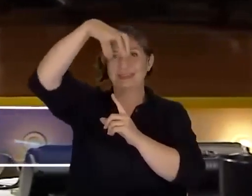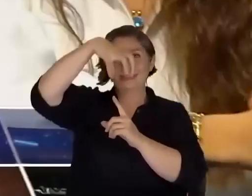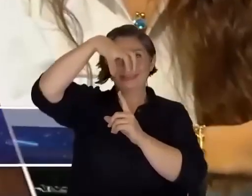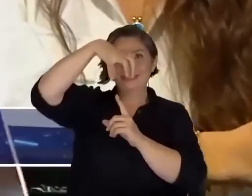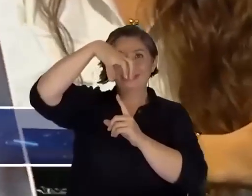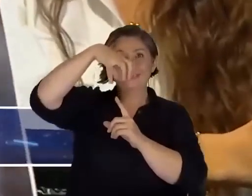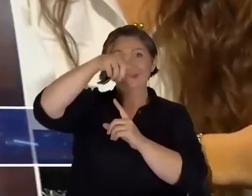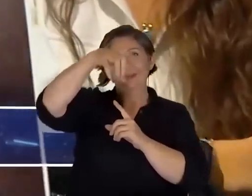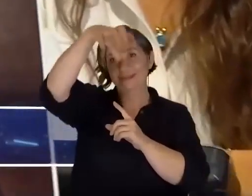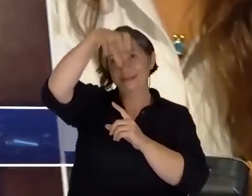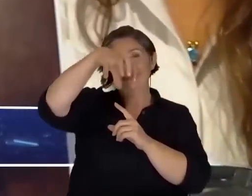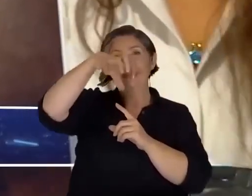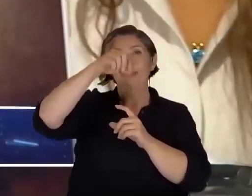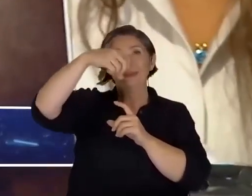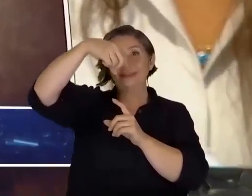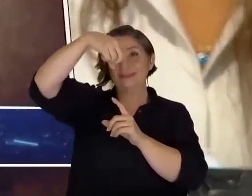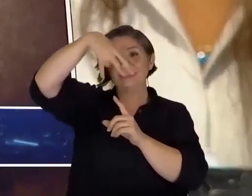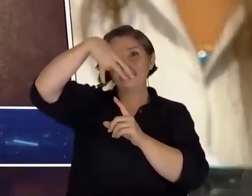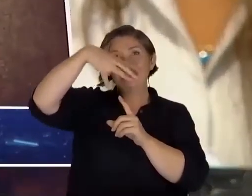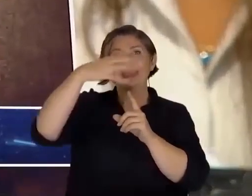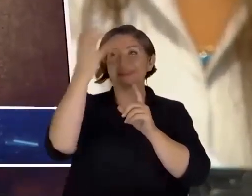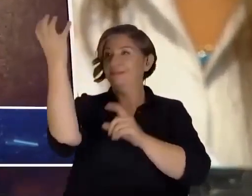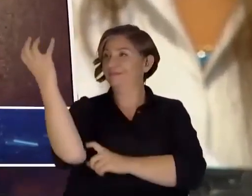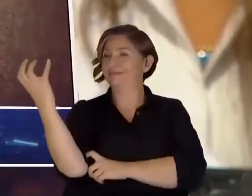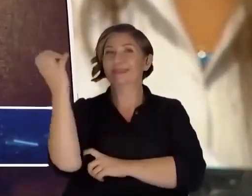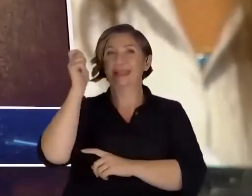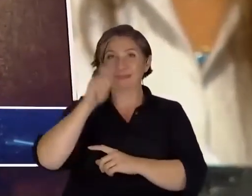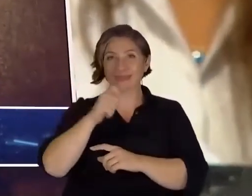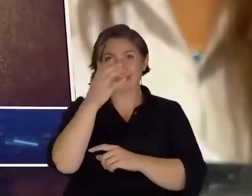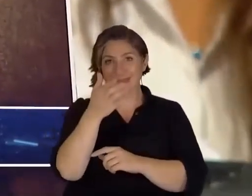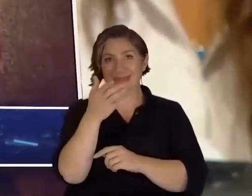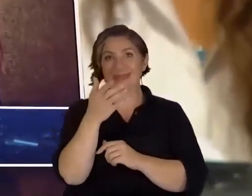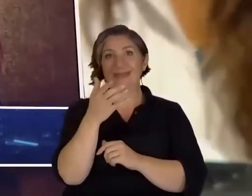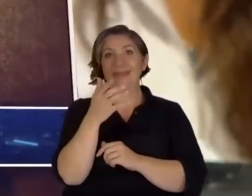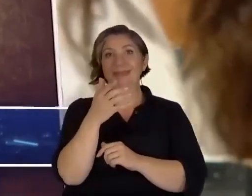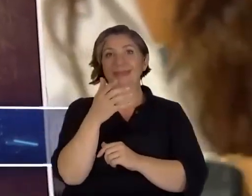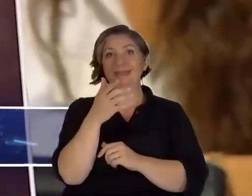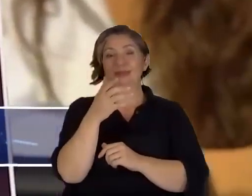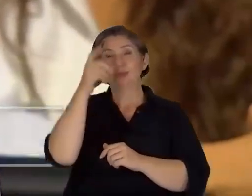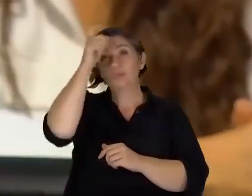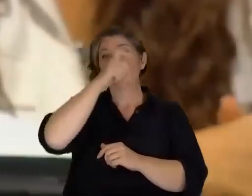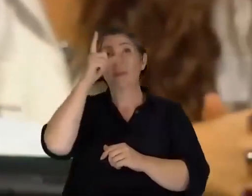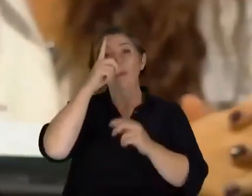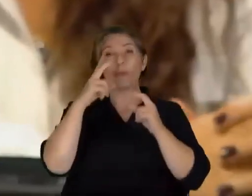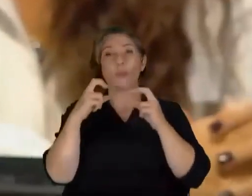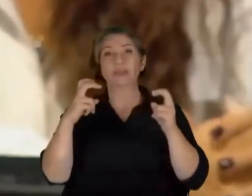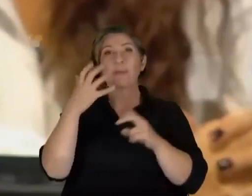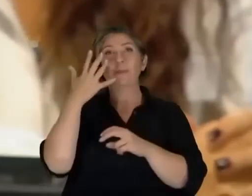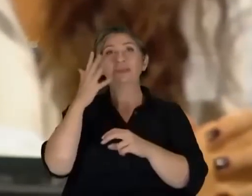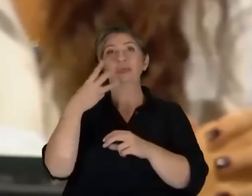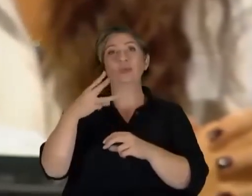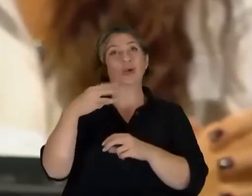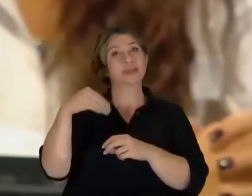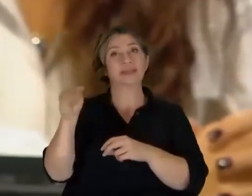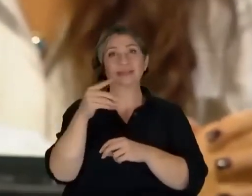bak? Bir abajur taksan, bunu aydınlatma elemanı olarak, yani bir evde bir aydınlatma şey yapsan, Türkiye'de bir mobilyacıda 5000